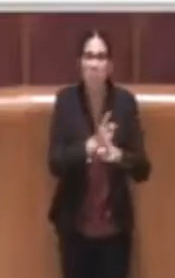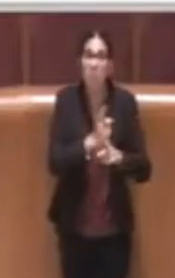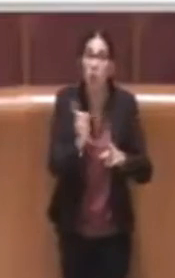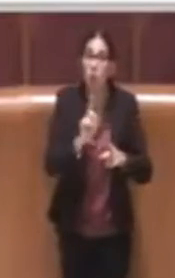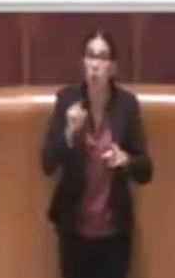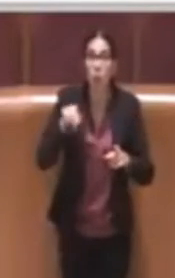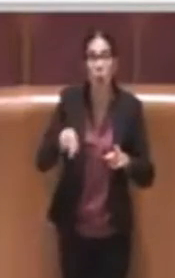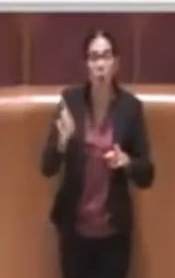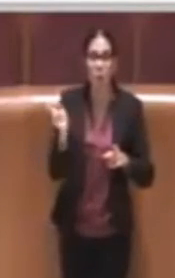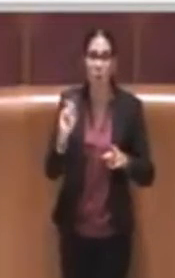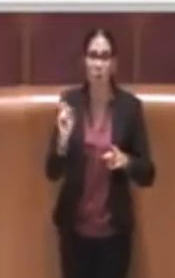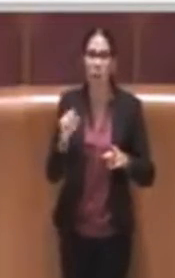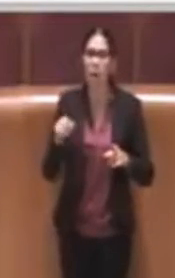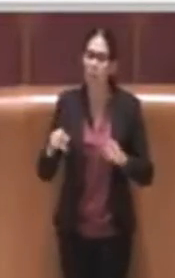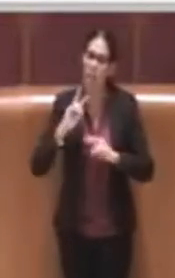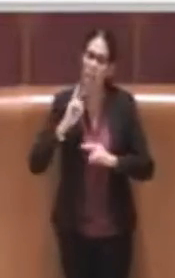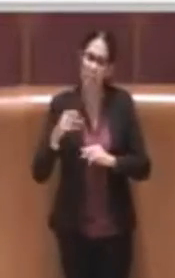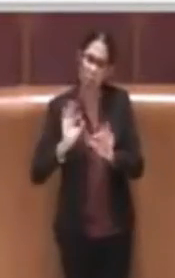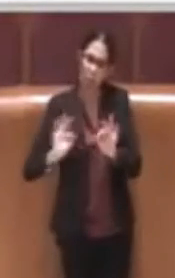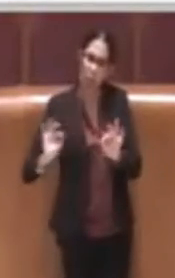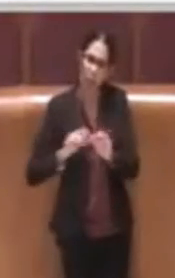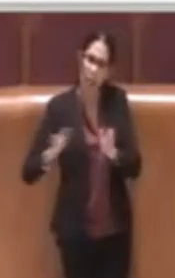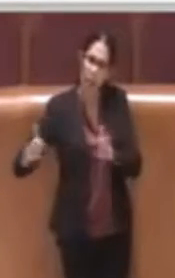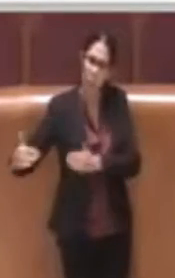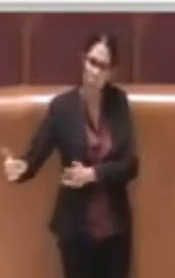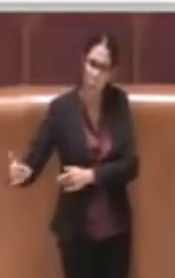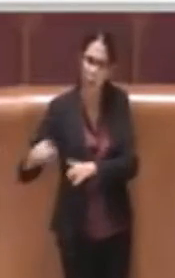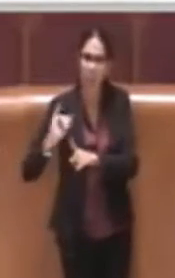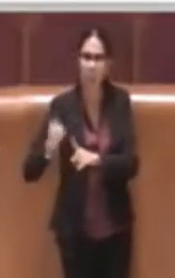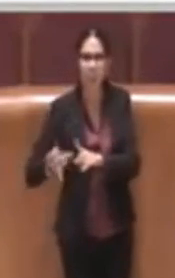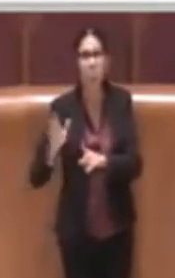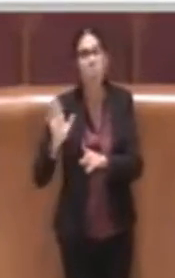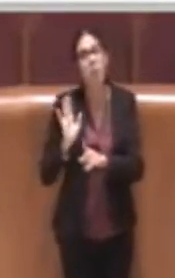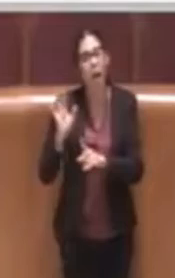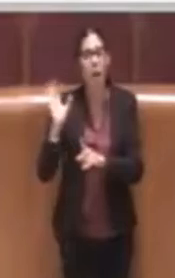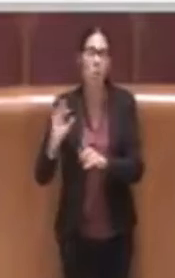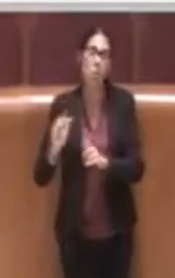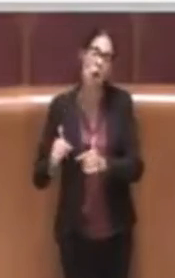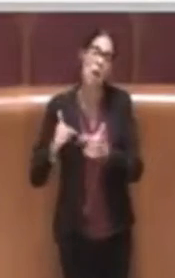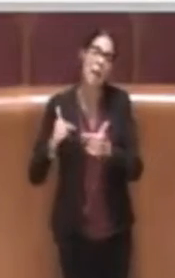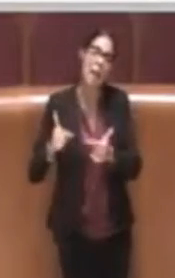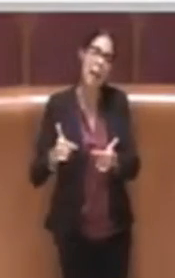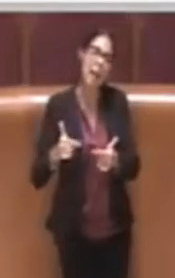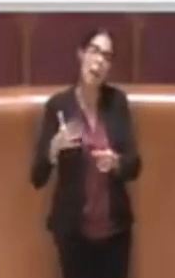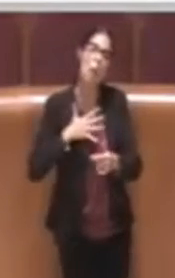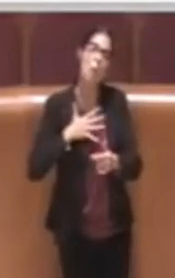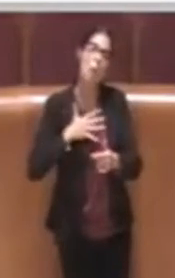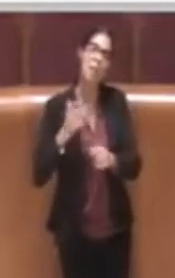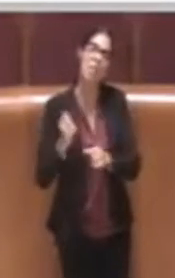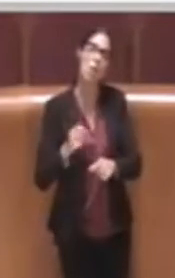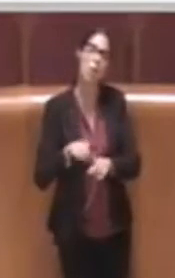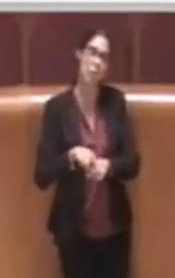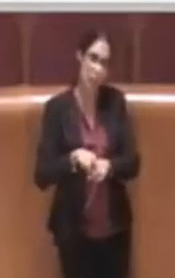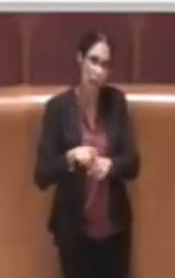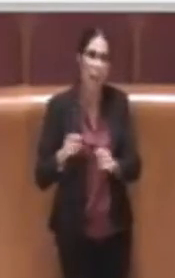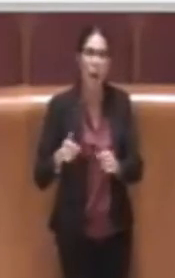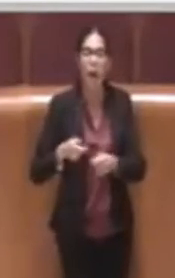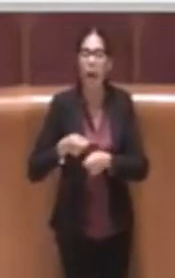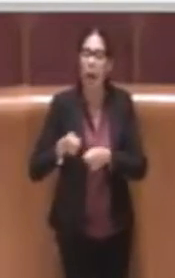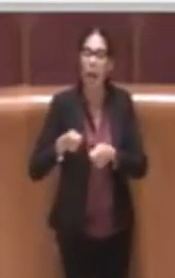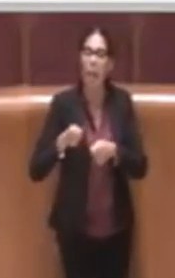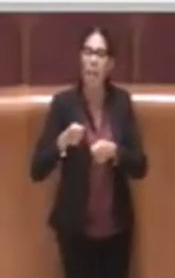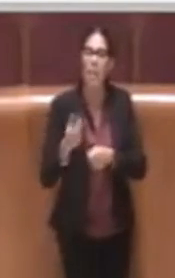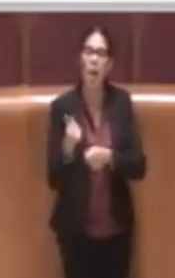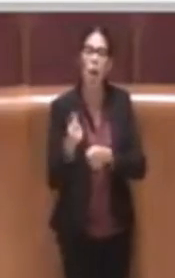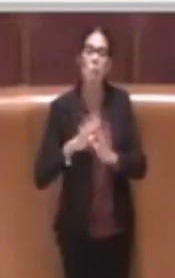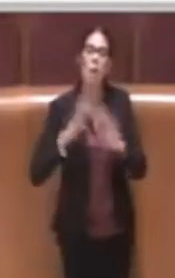esclusivamente ad alcuni segmenti ed è un regalo alla proprietà fondiaria. Si alimenta l'economia globalizzata dai